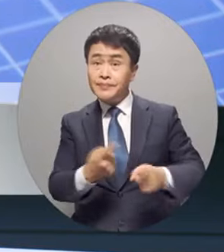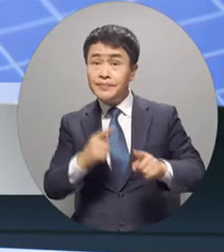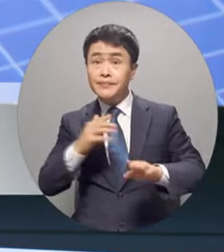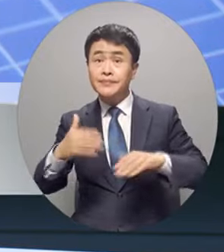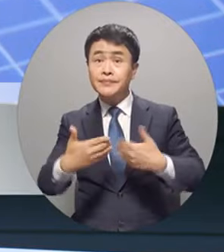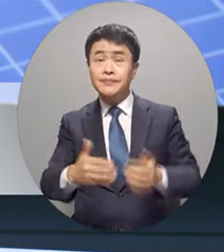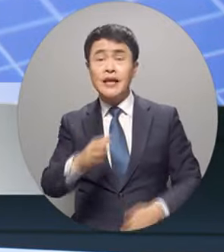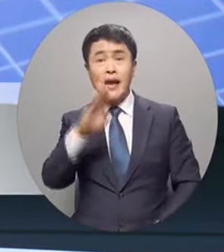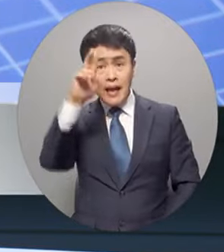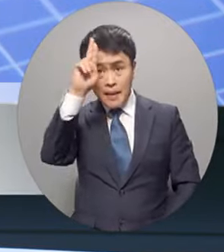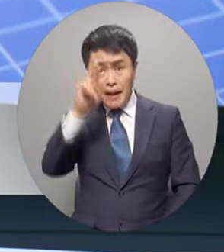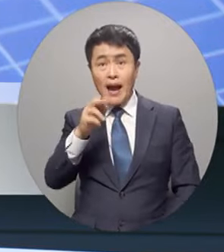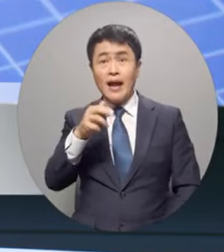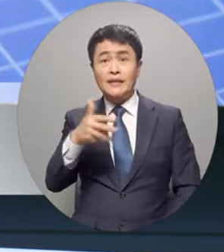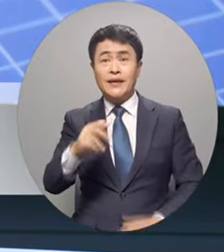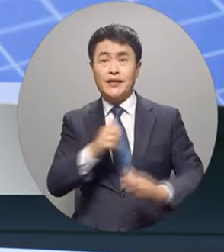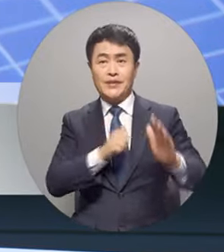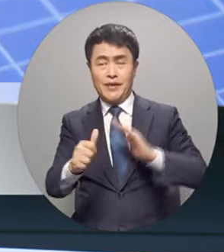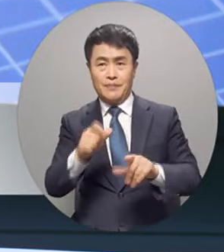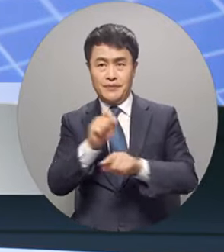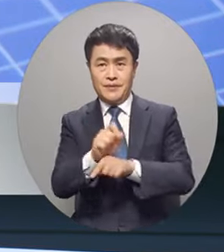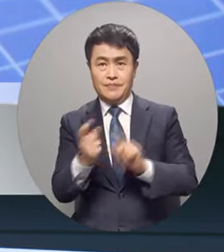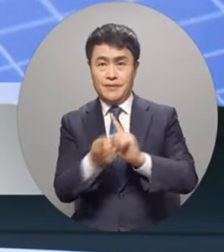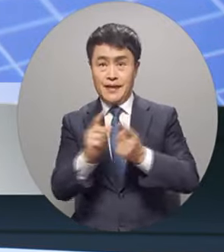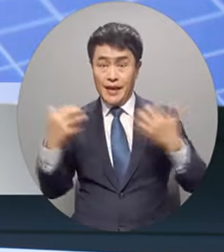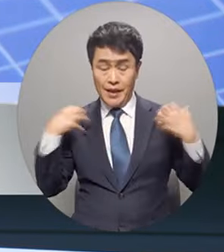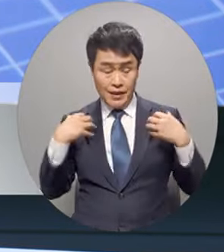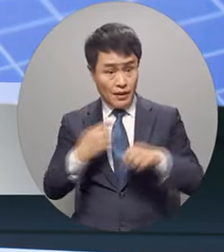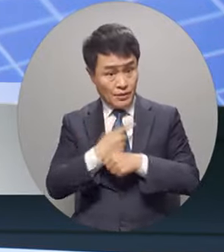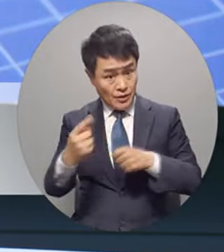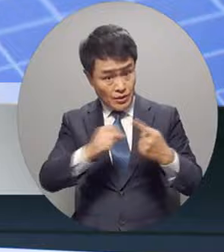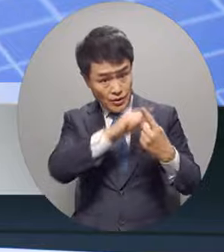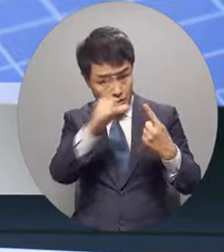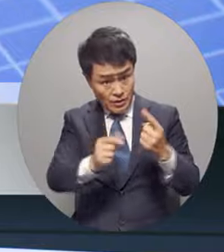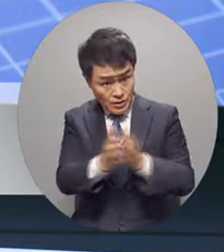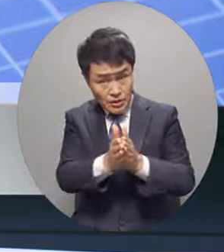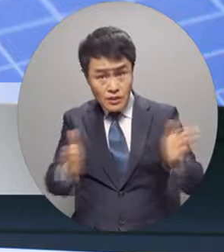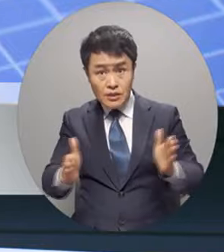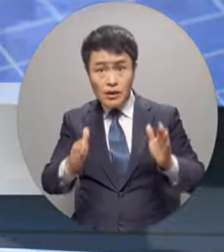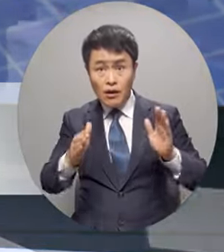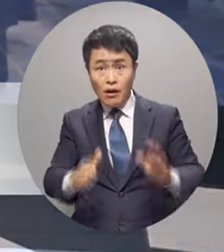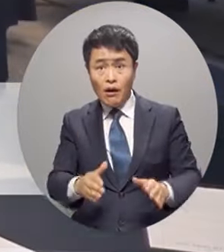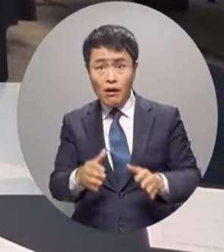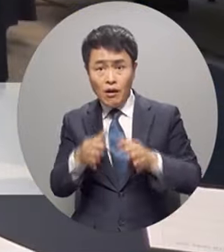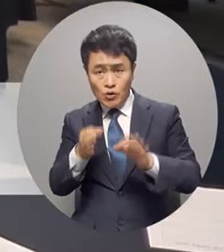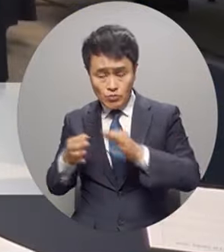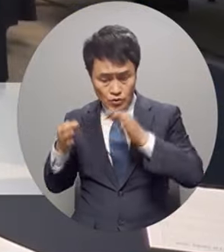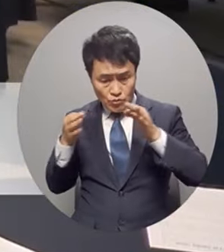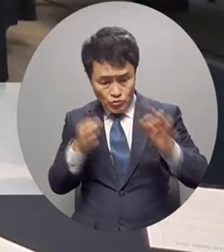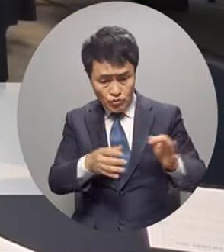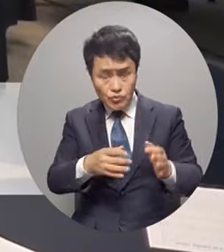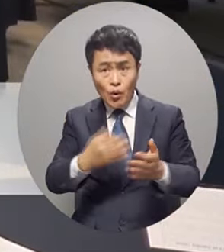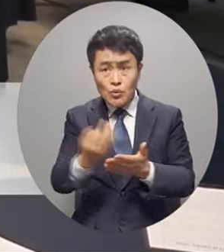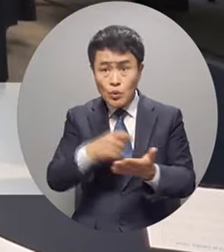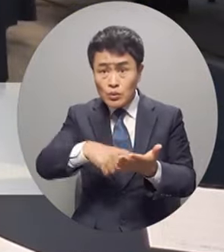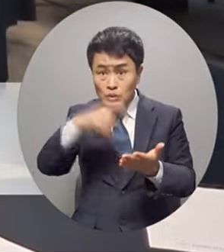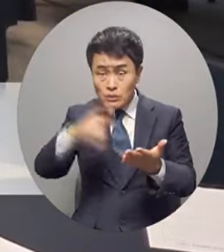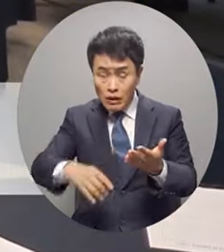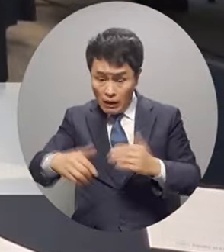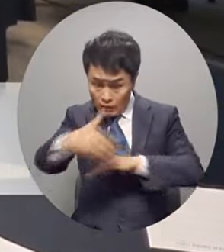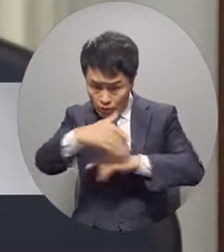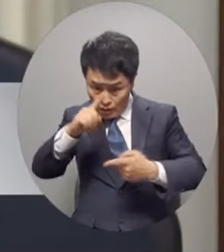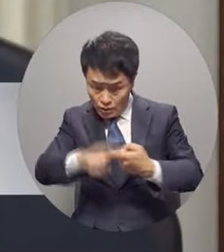더불어민주당 박찬대 대표 직무대행이 내년 1월 시행 예정인 금융투자소득세에 대해 예정대로 시행하는